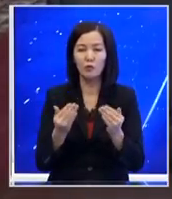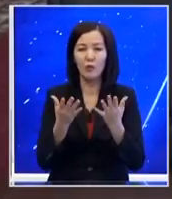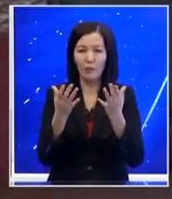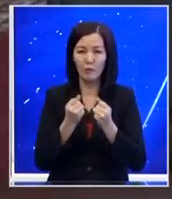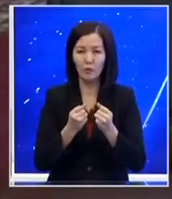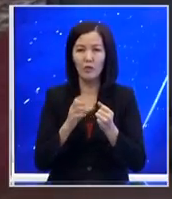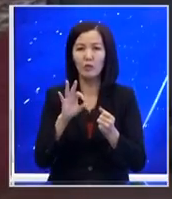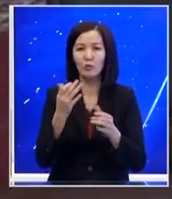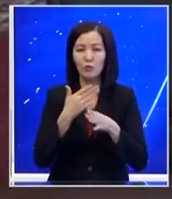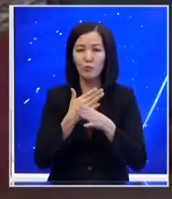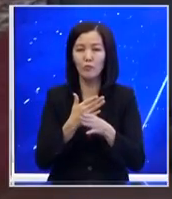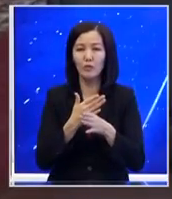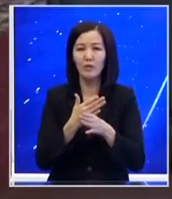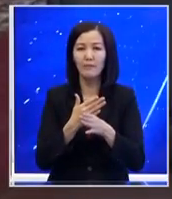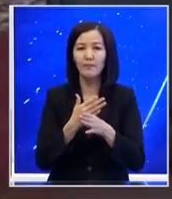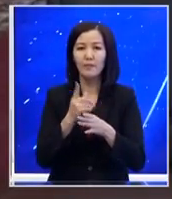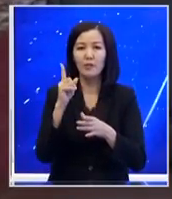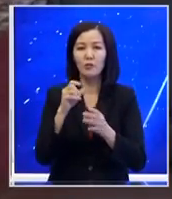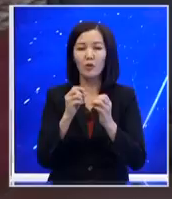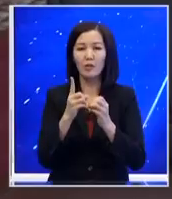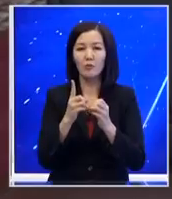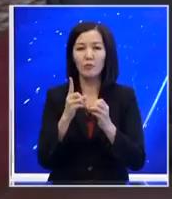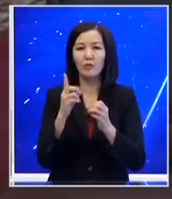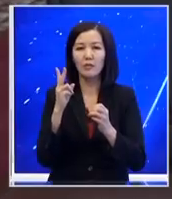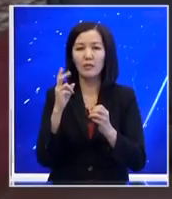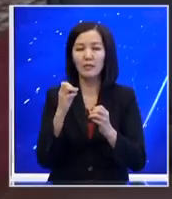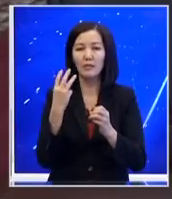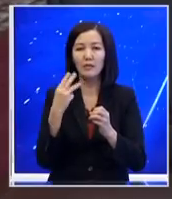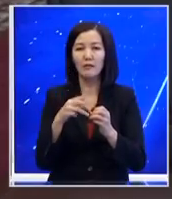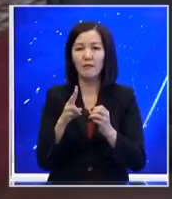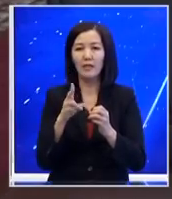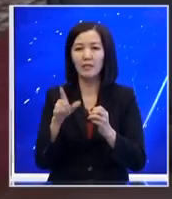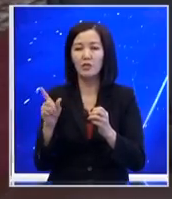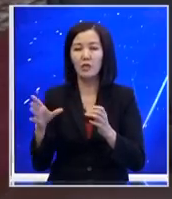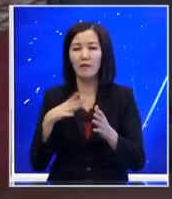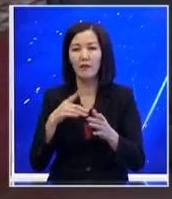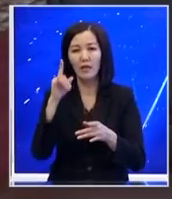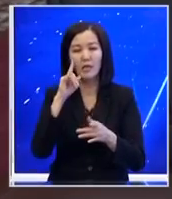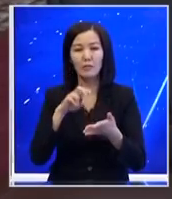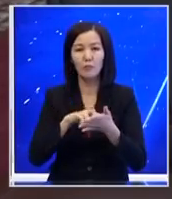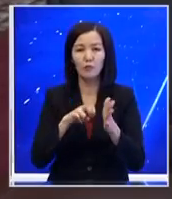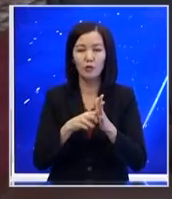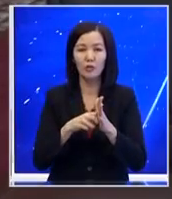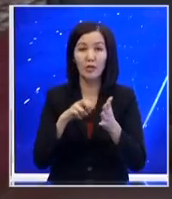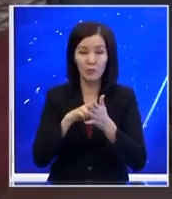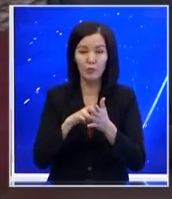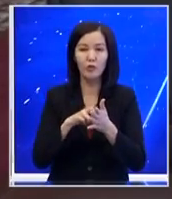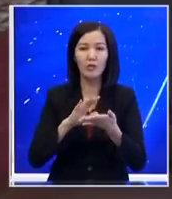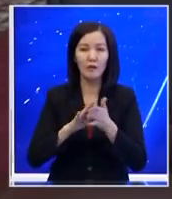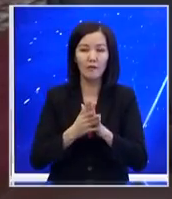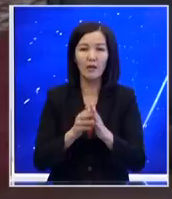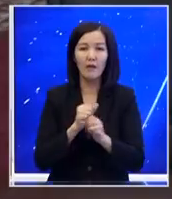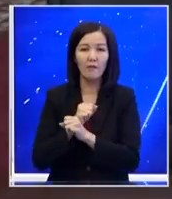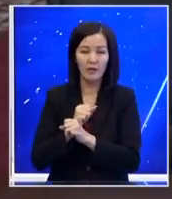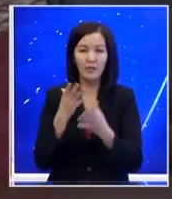получили. Вообще назначено 101 312 человек. Казпочта, мы договорились, они в выходные будут работать, Аманда